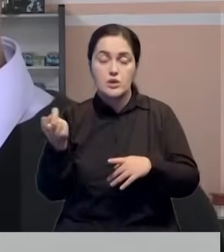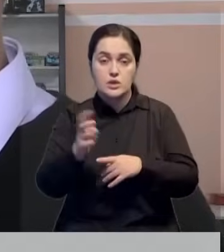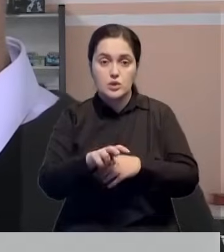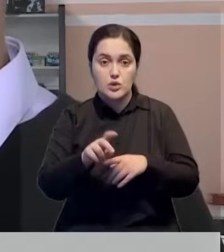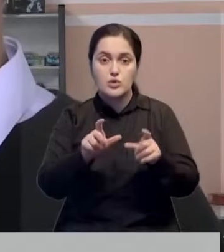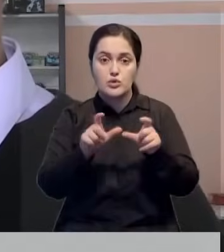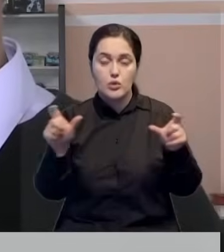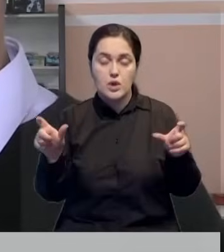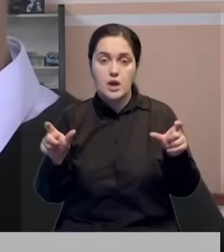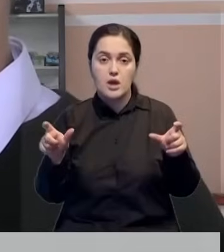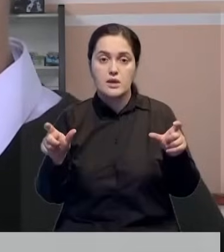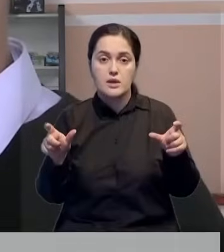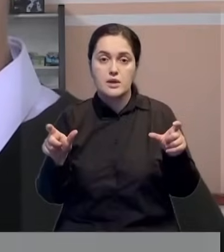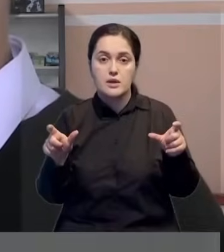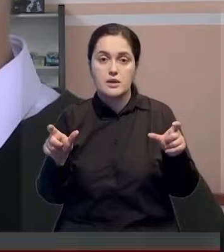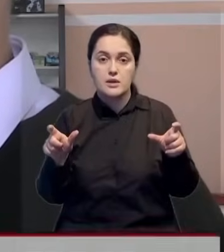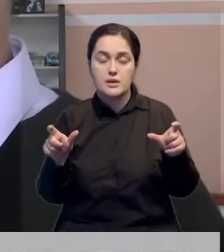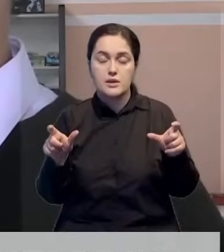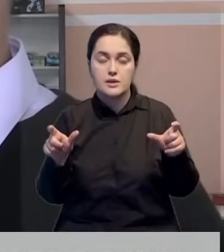нашу школу, на территорию школы, чтобы